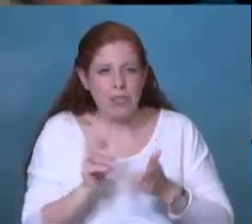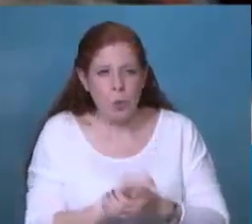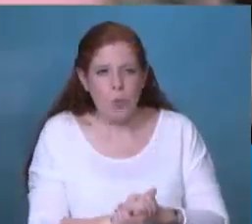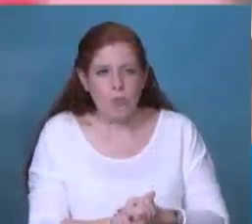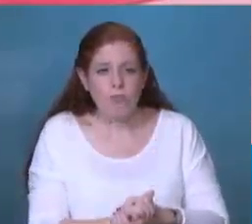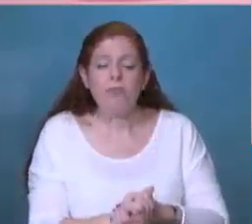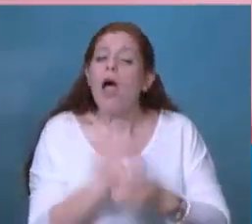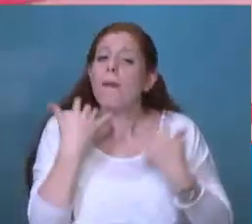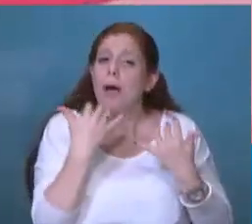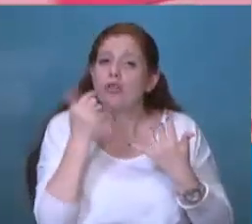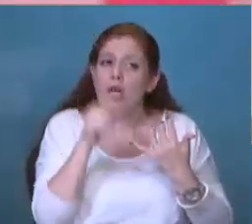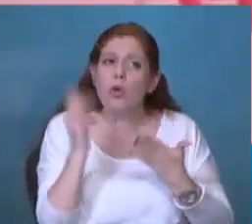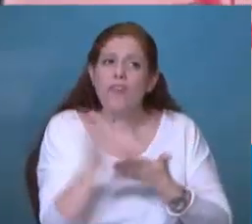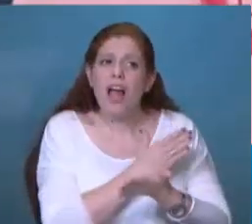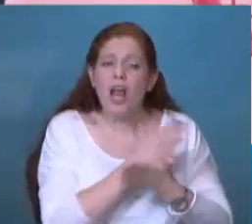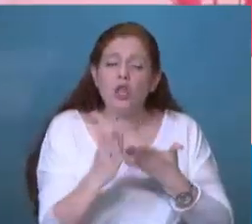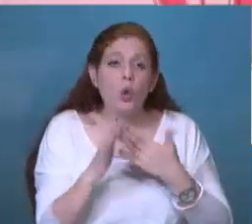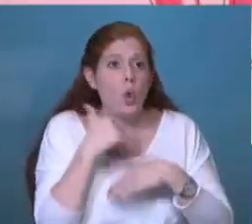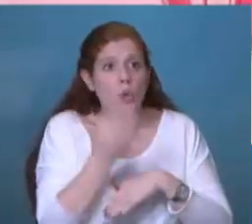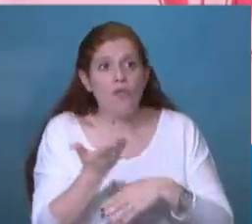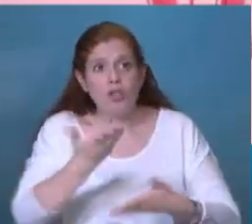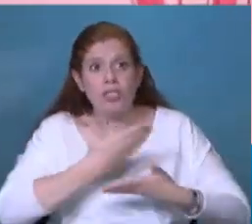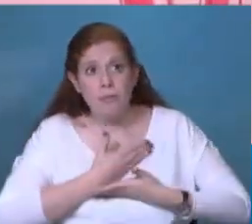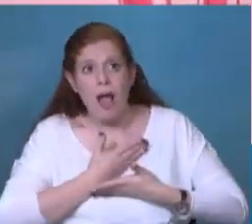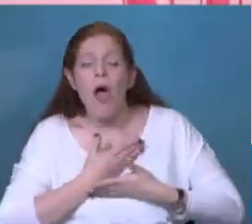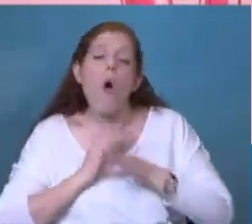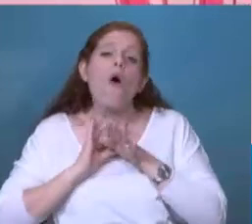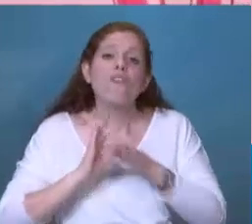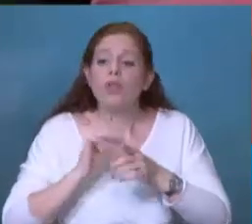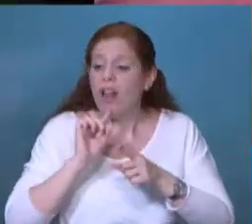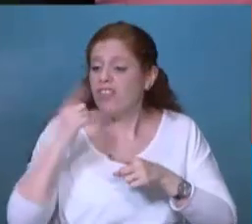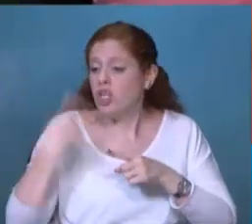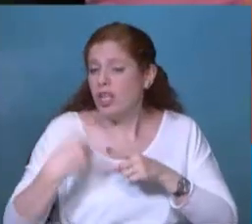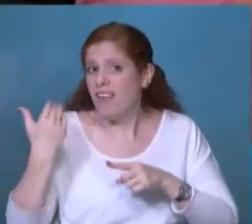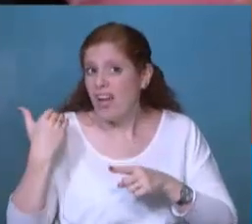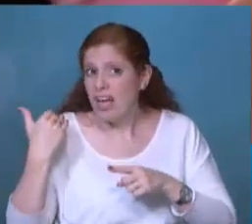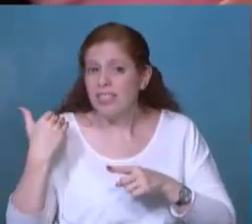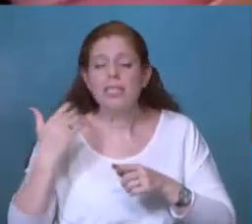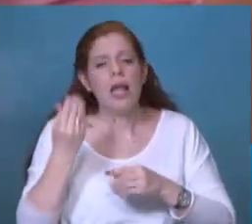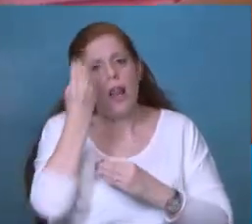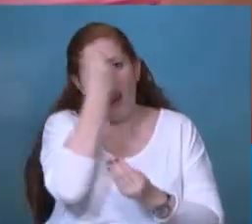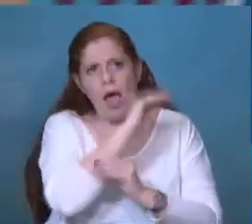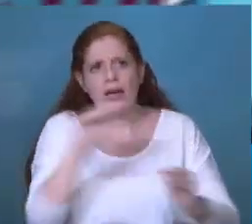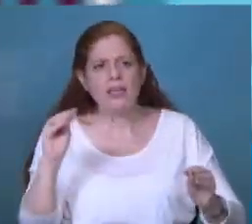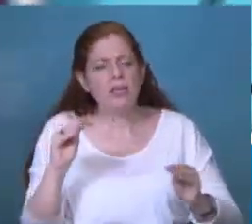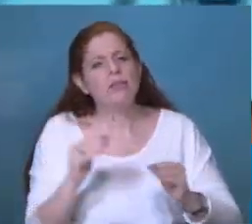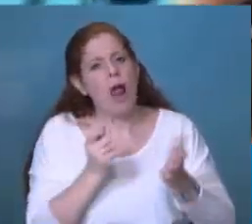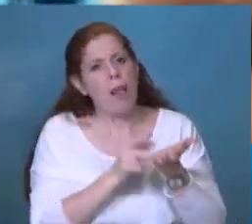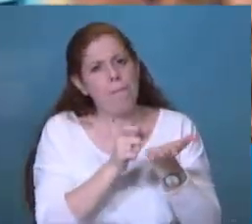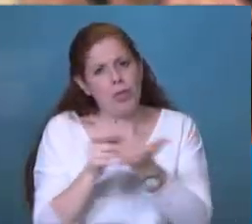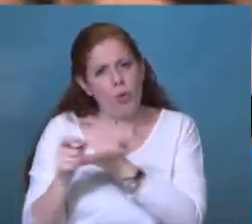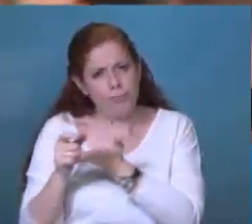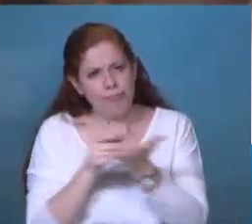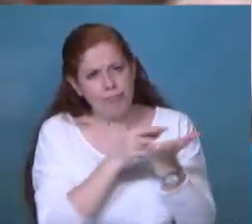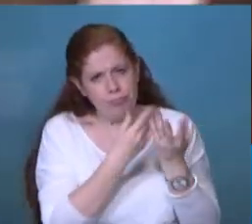פרשה הזו והחלטות עסקיות כושלות שקיבלה הובילו אותה לפני כשנה וחצי להכריז על גל פיטורים נרחב. האם העובדים